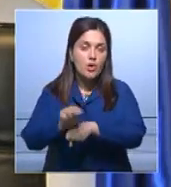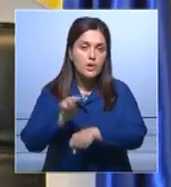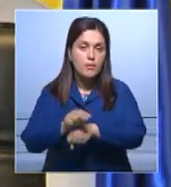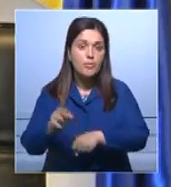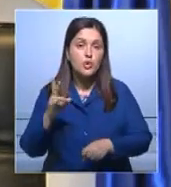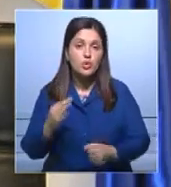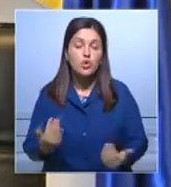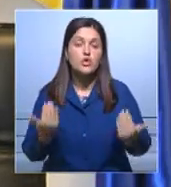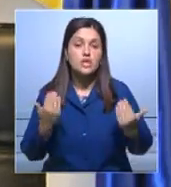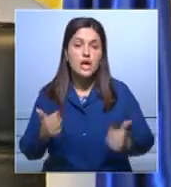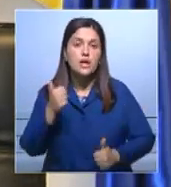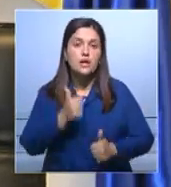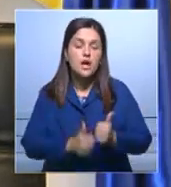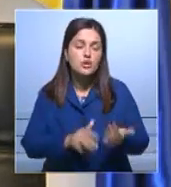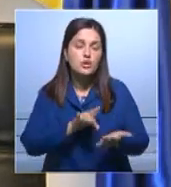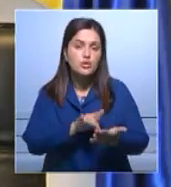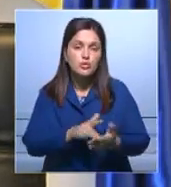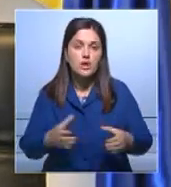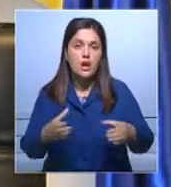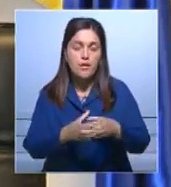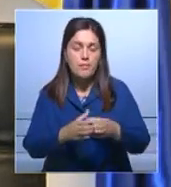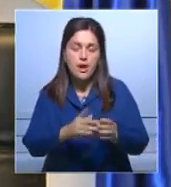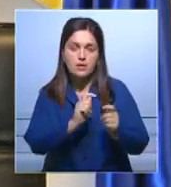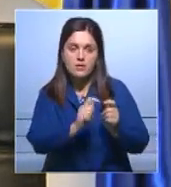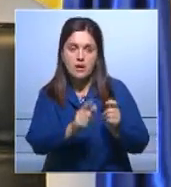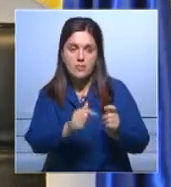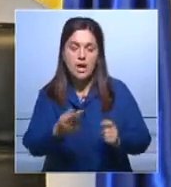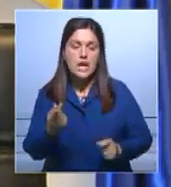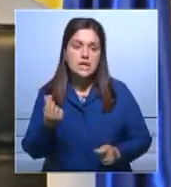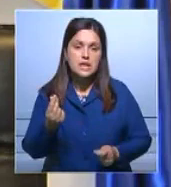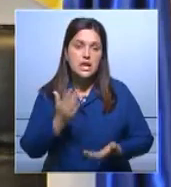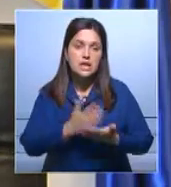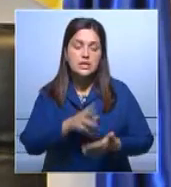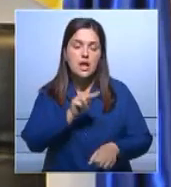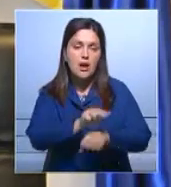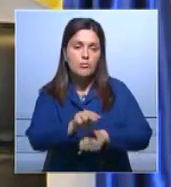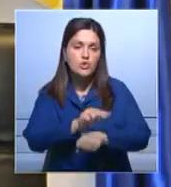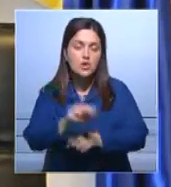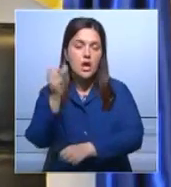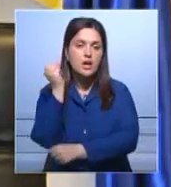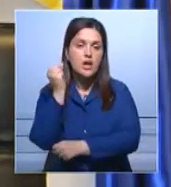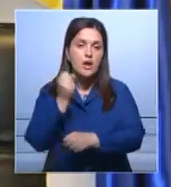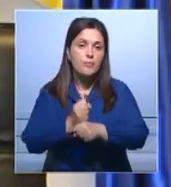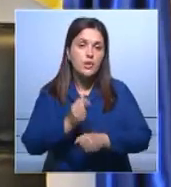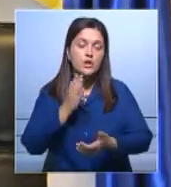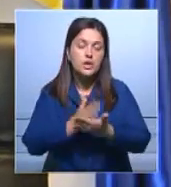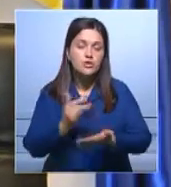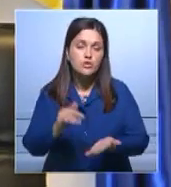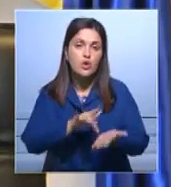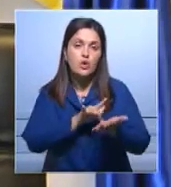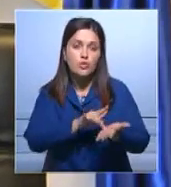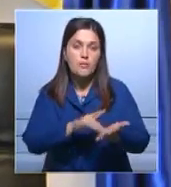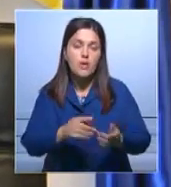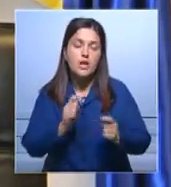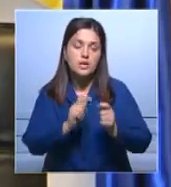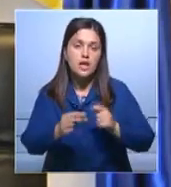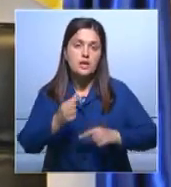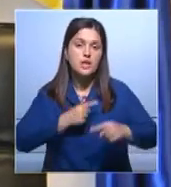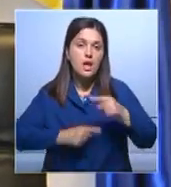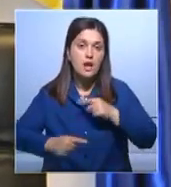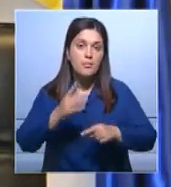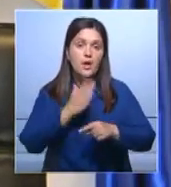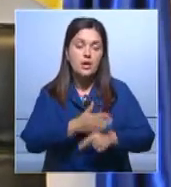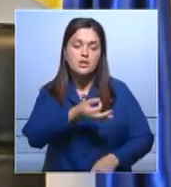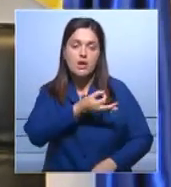менее, сейчас практически каждая туркомпания вкладывает деньги на обучение сотрудников. Румыния инвестировала в туристический бренд страны, и это дало